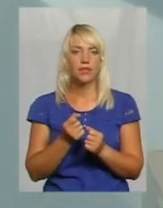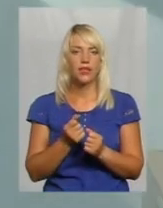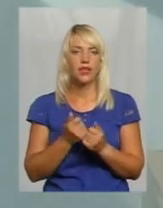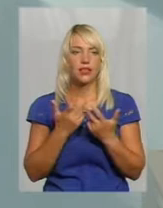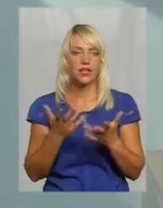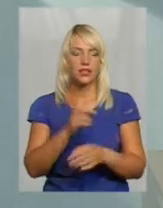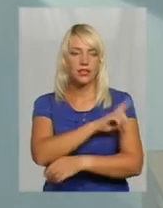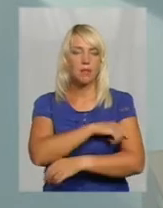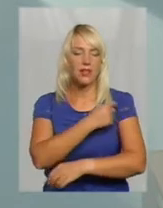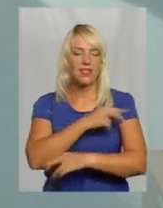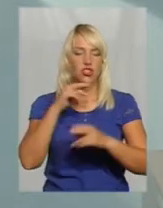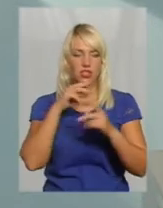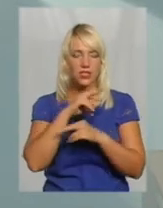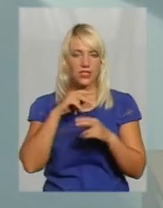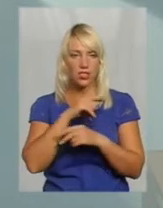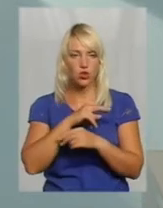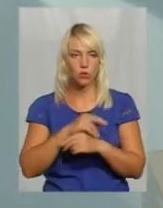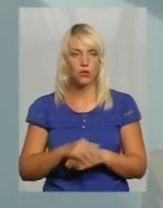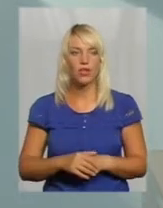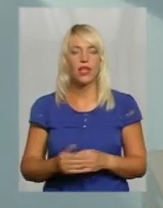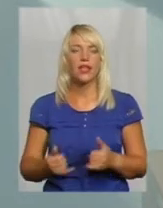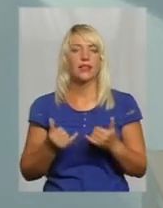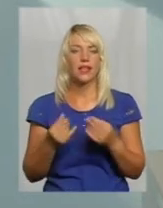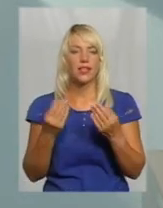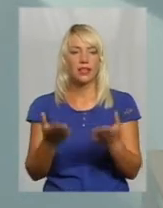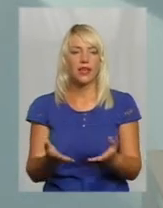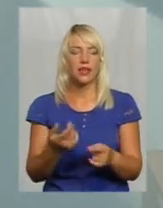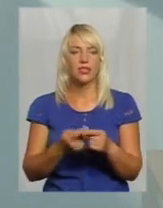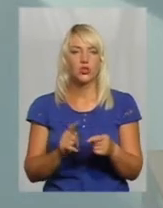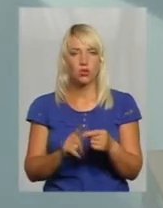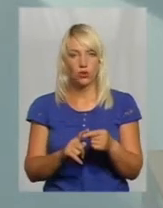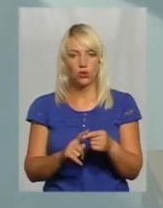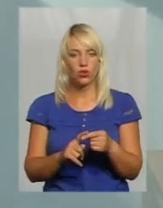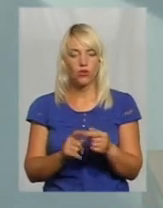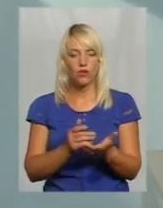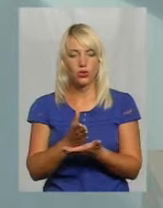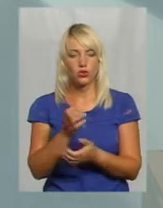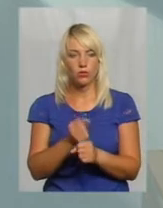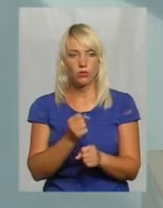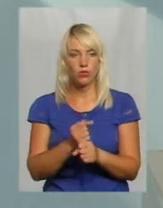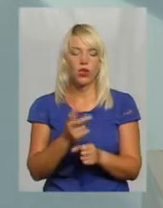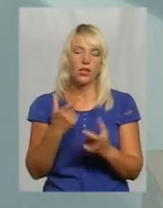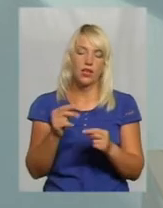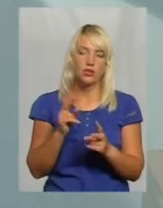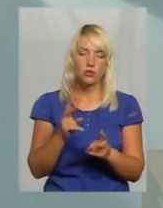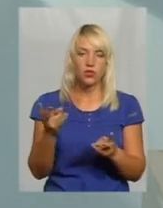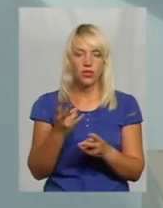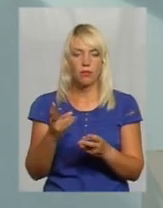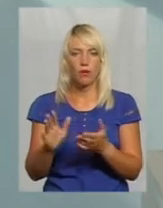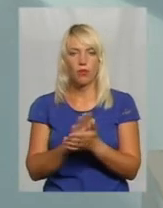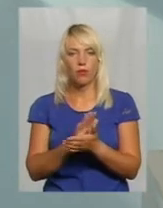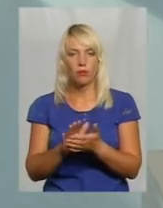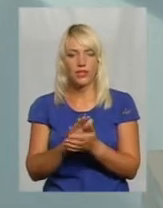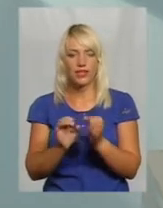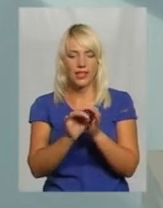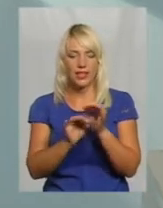медичних засобів і медикаментів, саме для надання цього виду допомоги. Десь колись треба промити катетер,